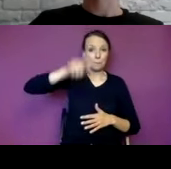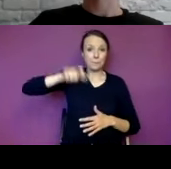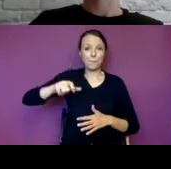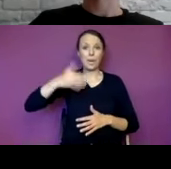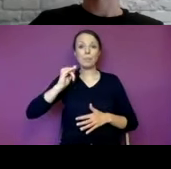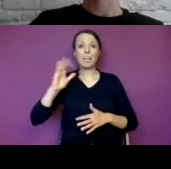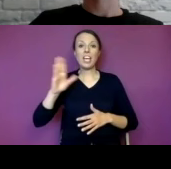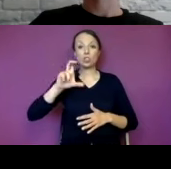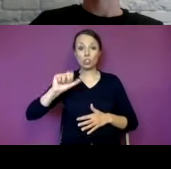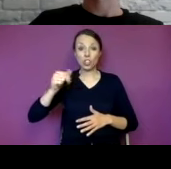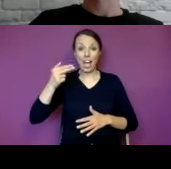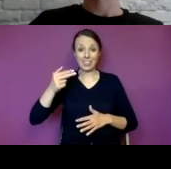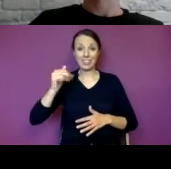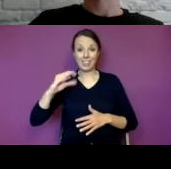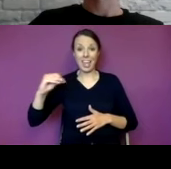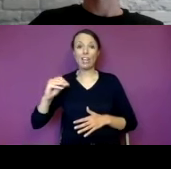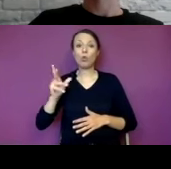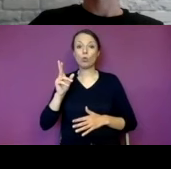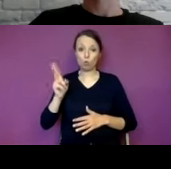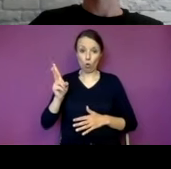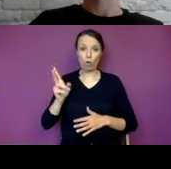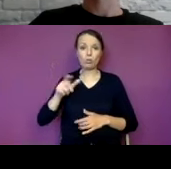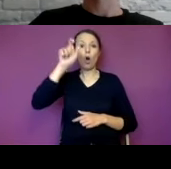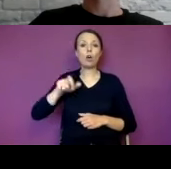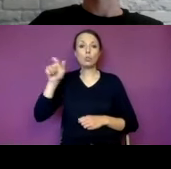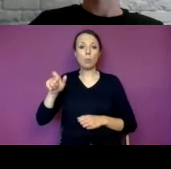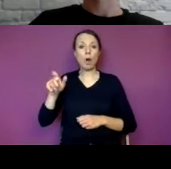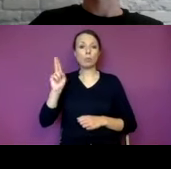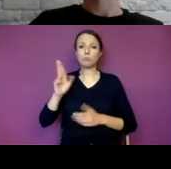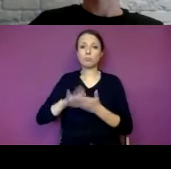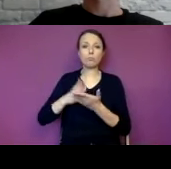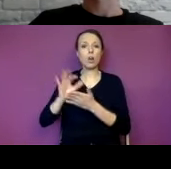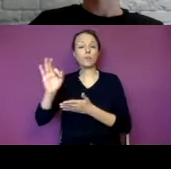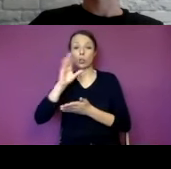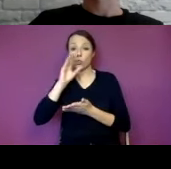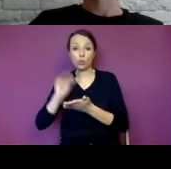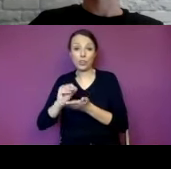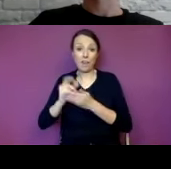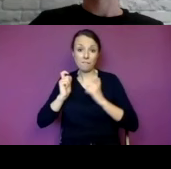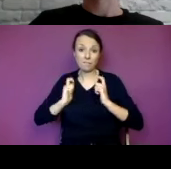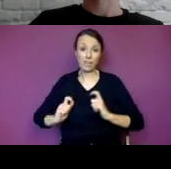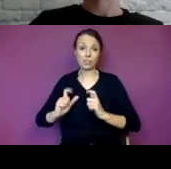które doświadczenie wsi czy w rodzinie,